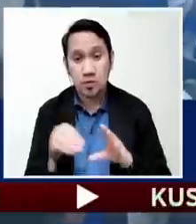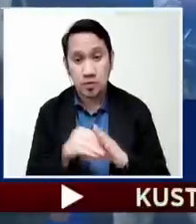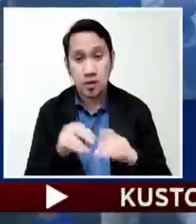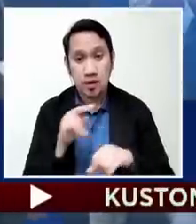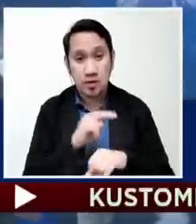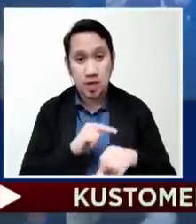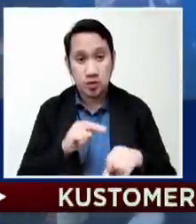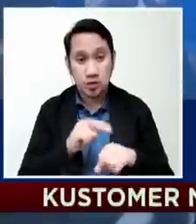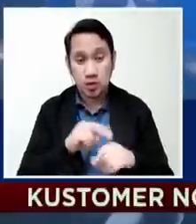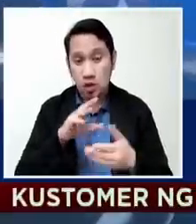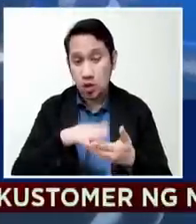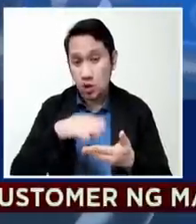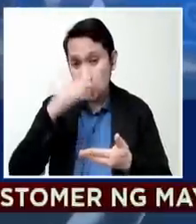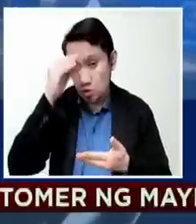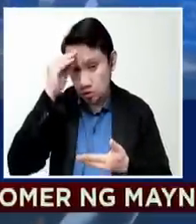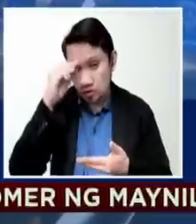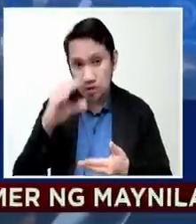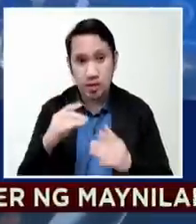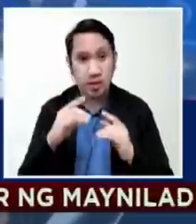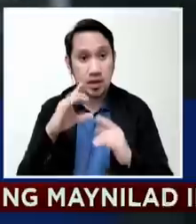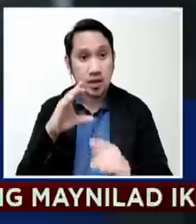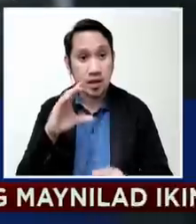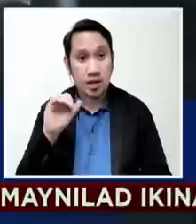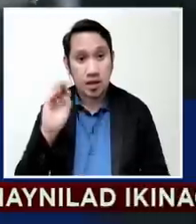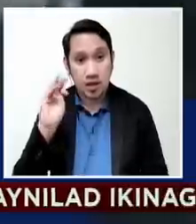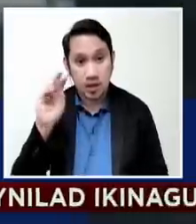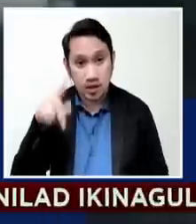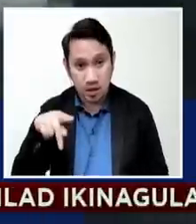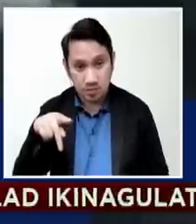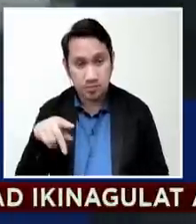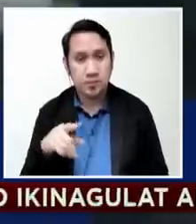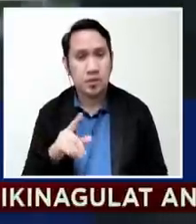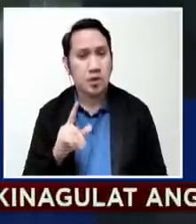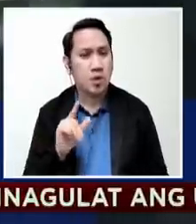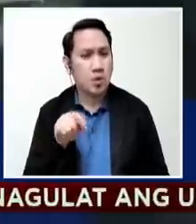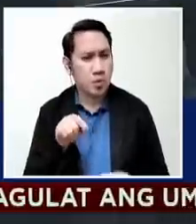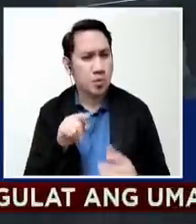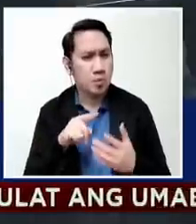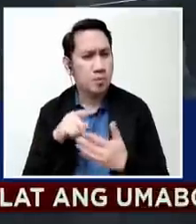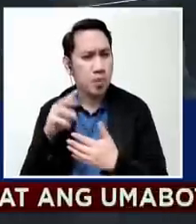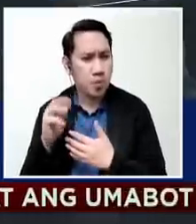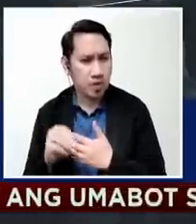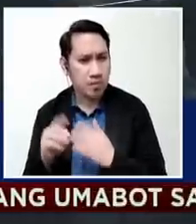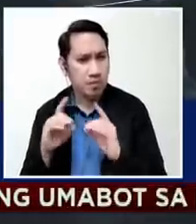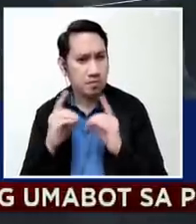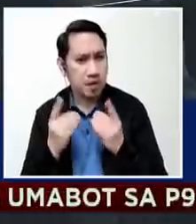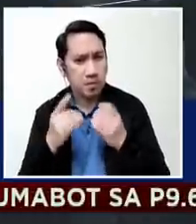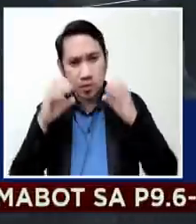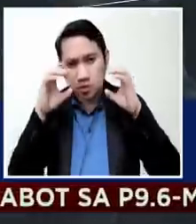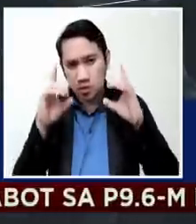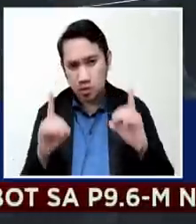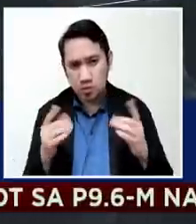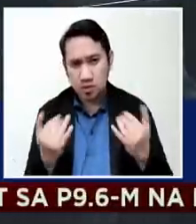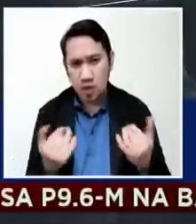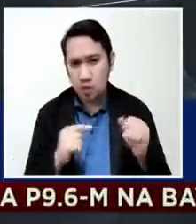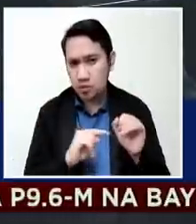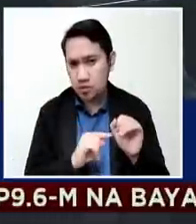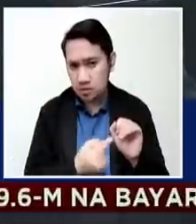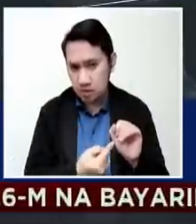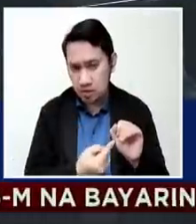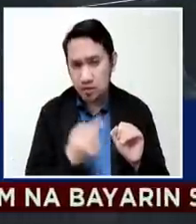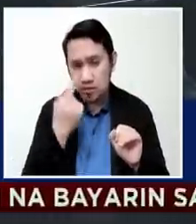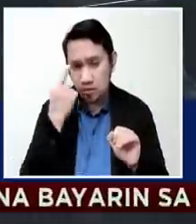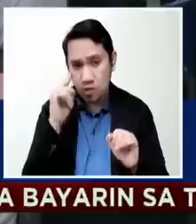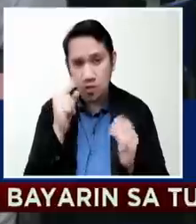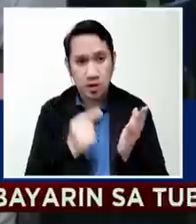Learning Camps o NLC ng Department of Education. Programa ito ng kagawaran na unang ipinatutupad ngayong taon para muna sa